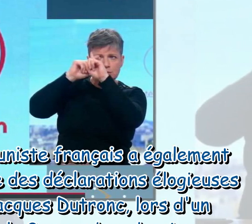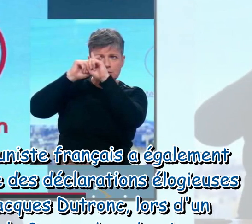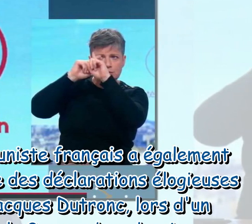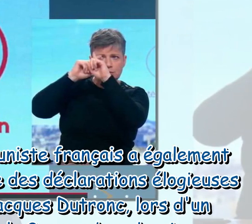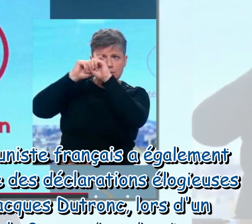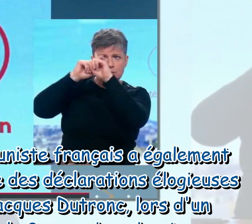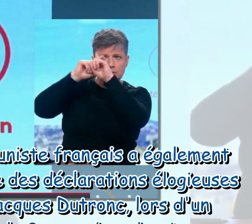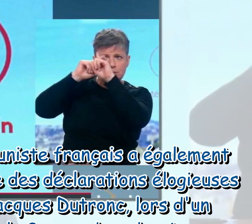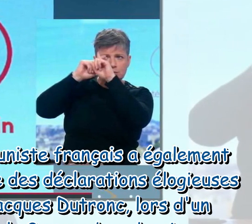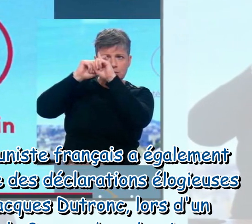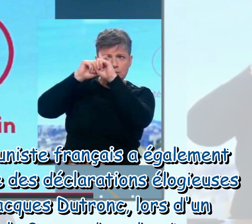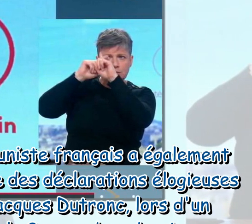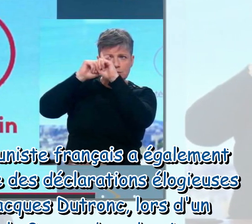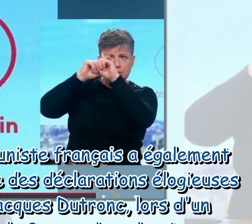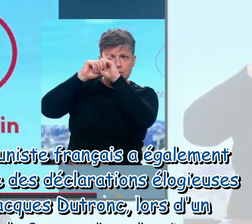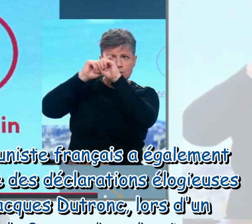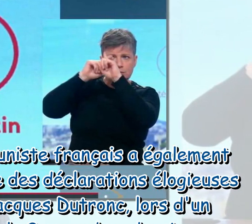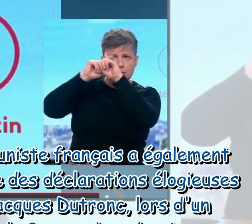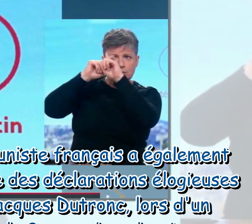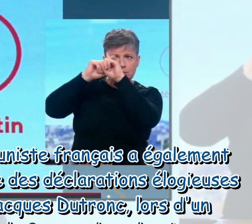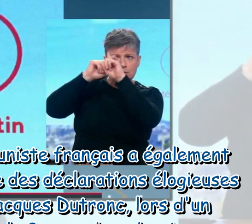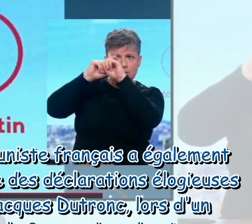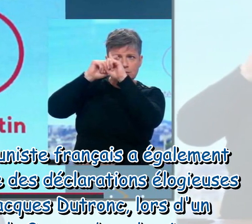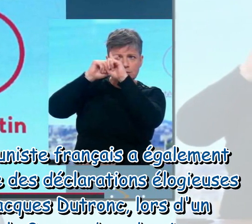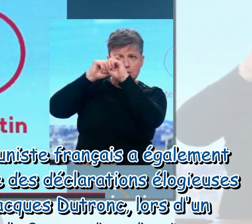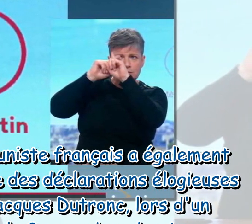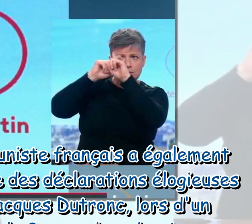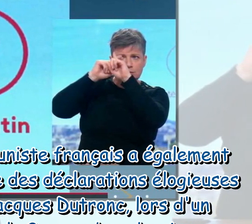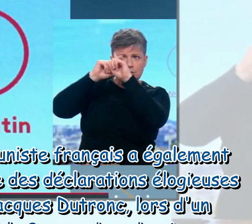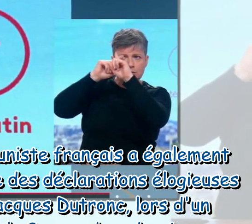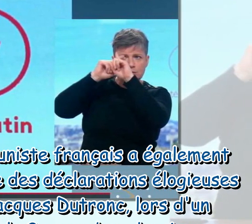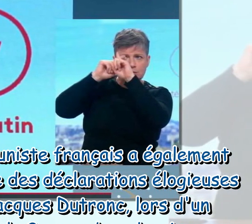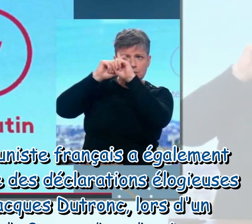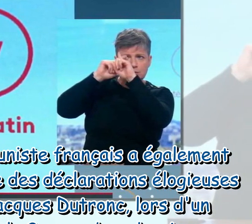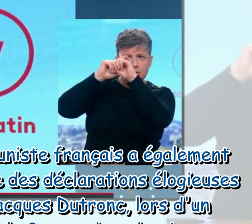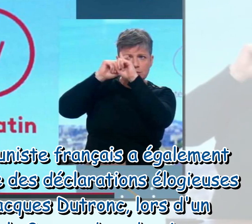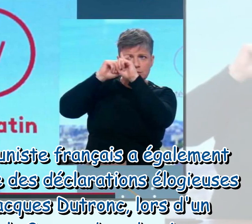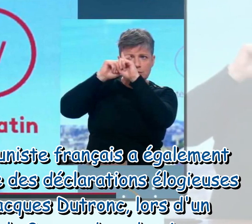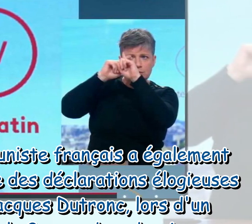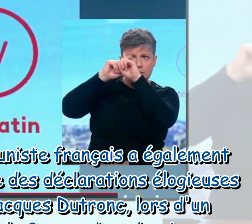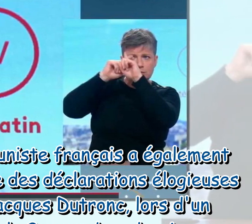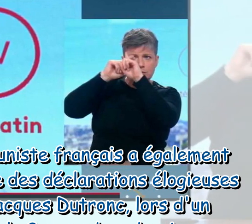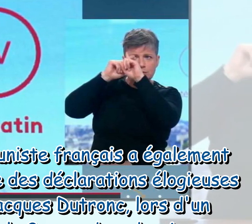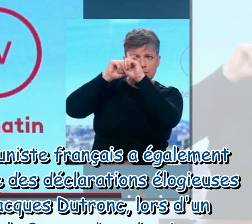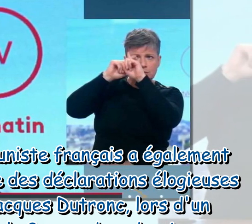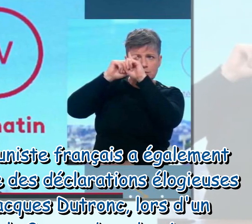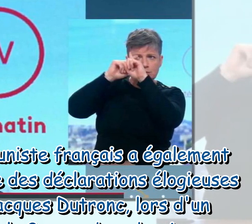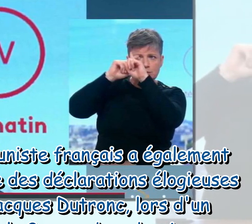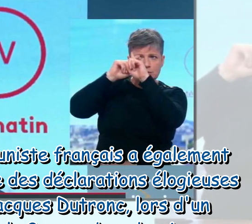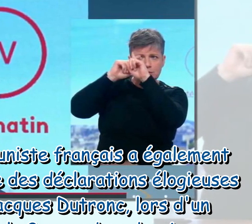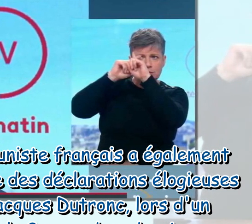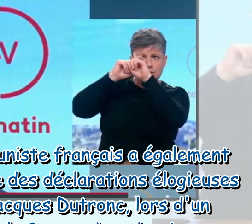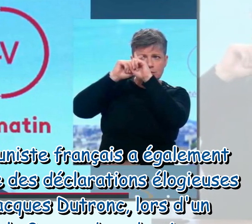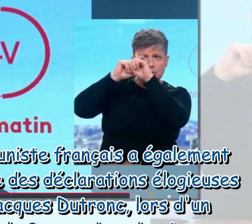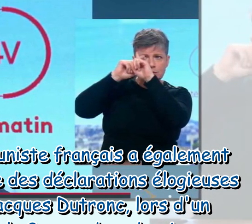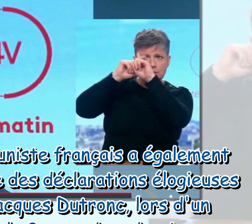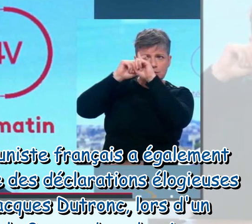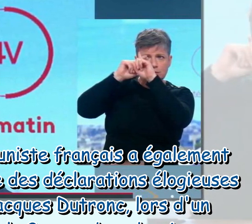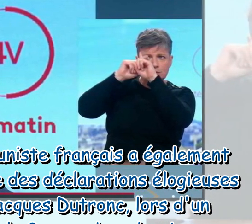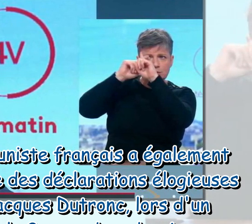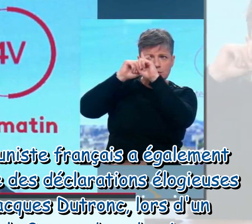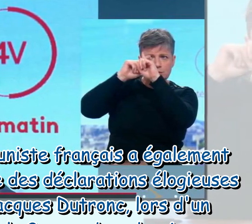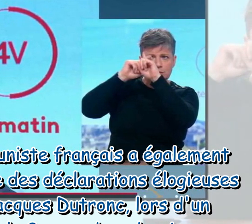Le secrétaire national du Parti communiste français a également vu son interlocuteur journaliste lui lire des déclarations élogieuses à son